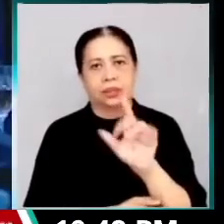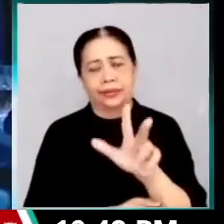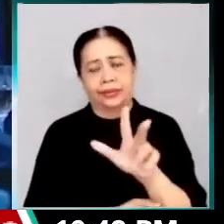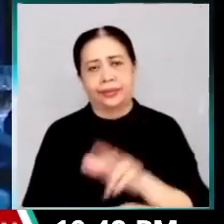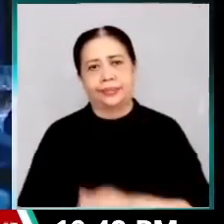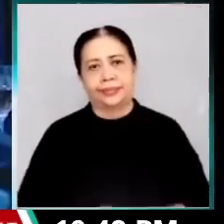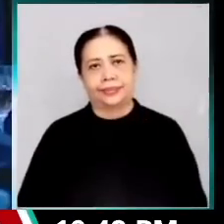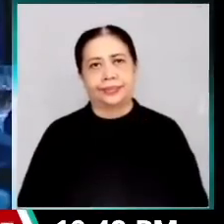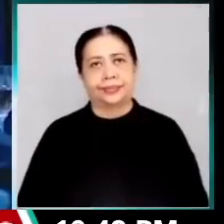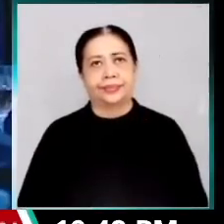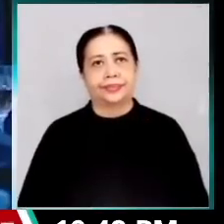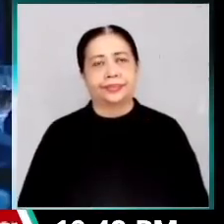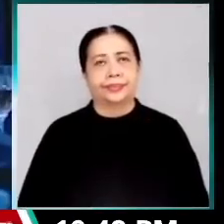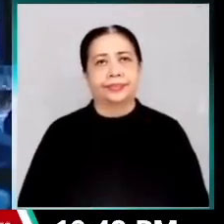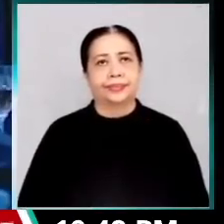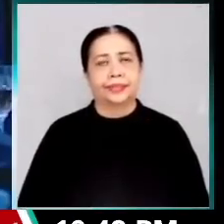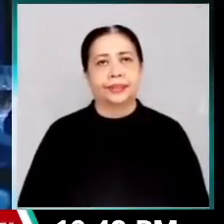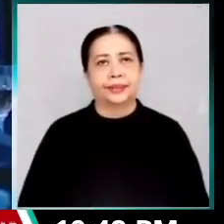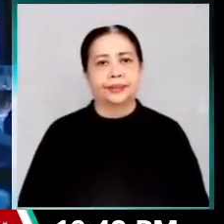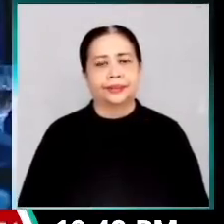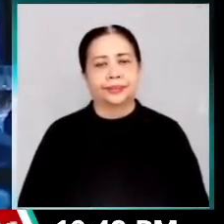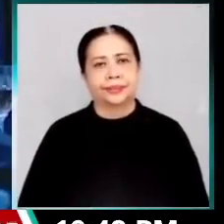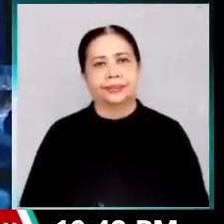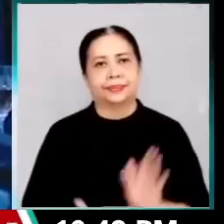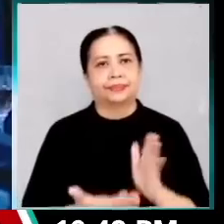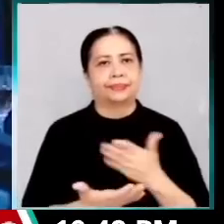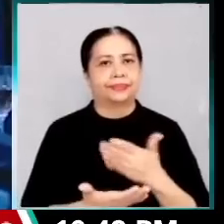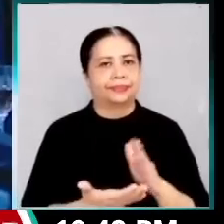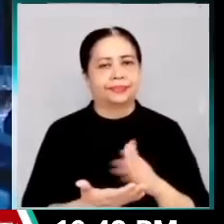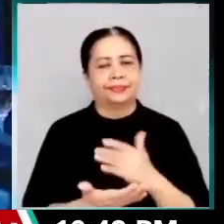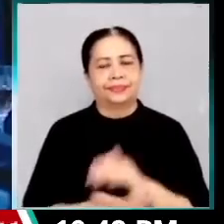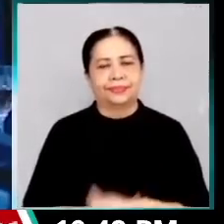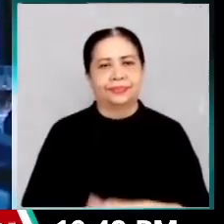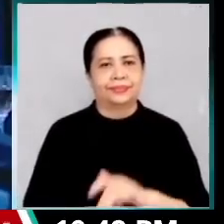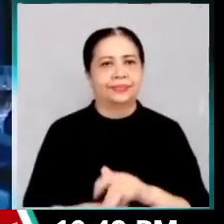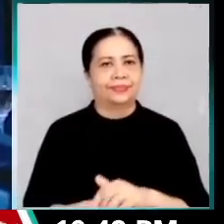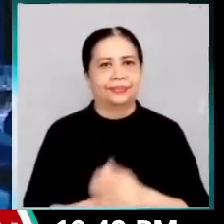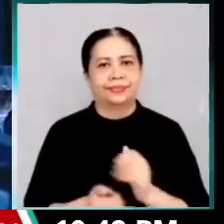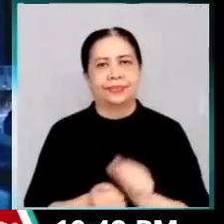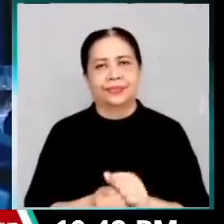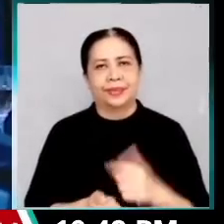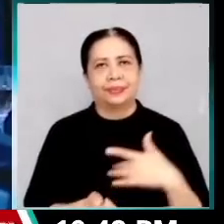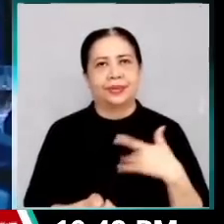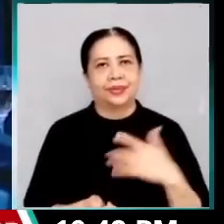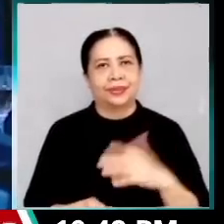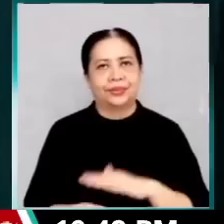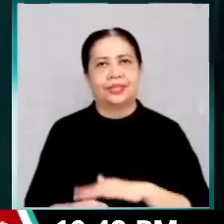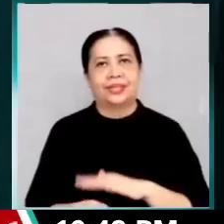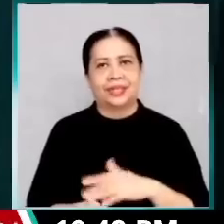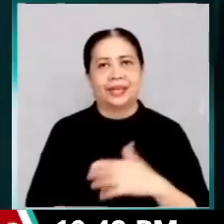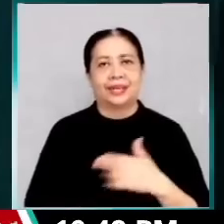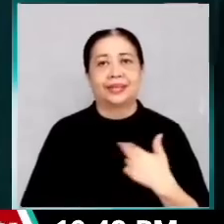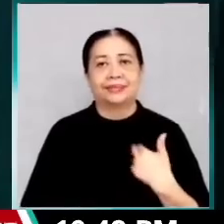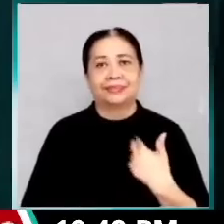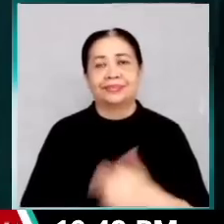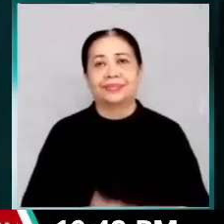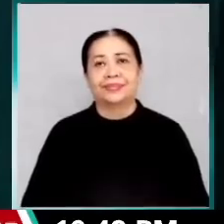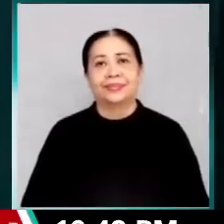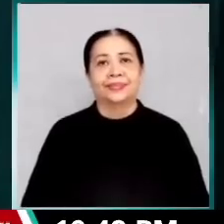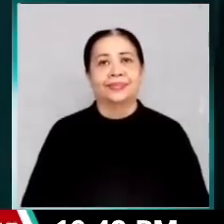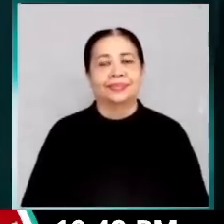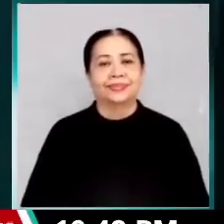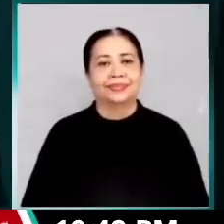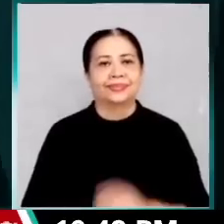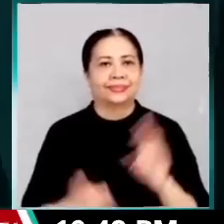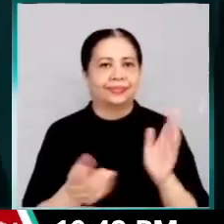You must understand the touch of your hand makes my pulse react. Pumanaw si Turner